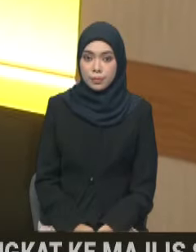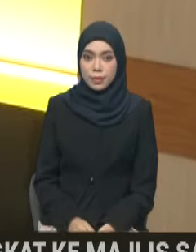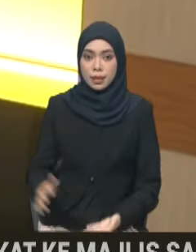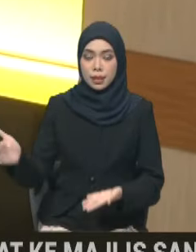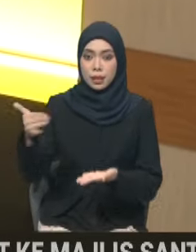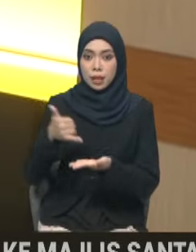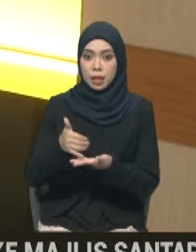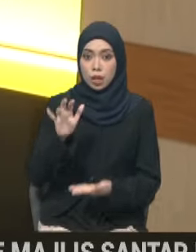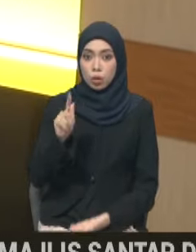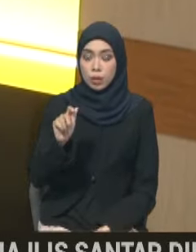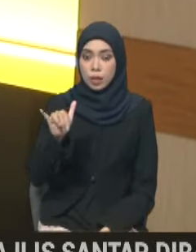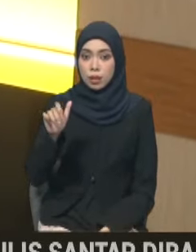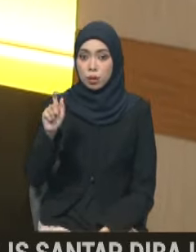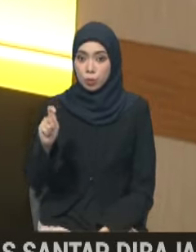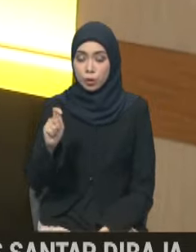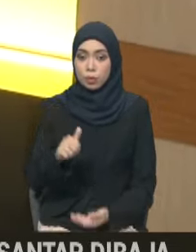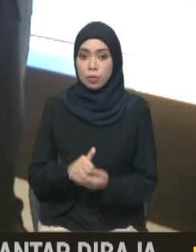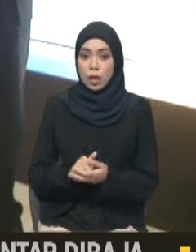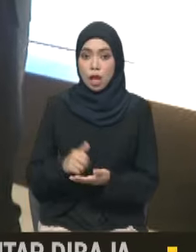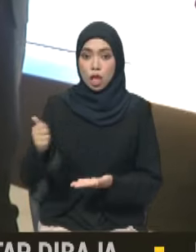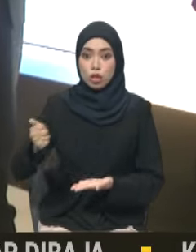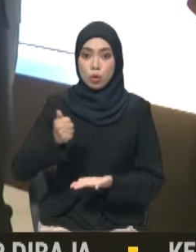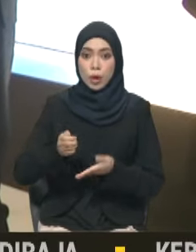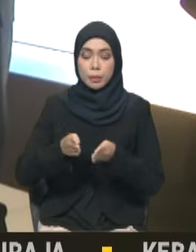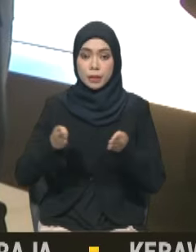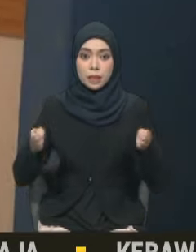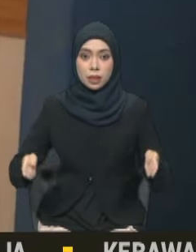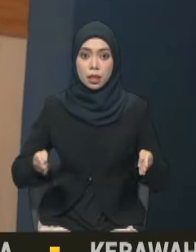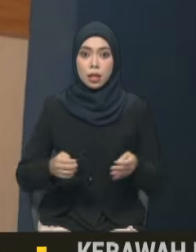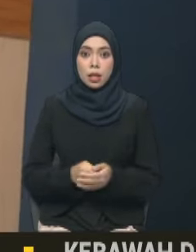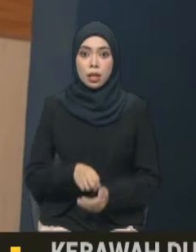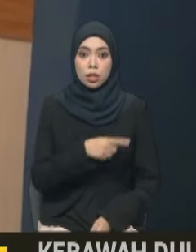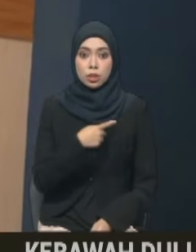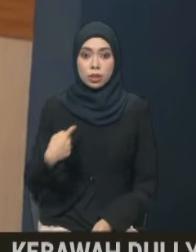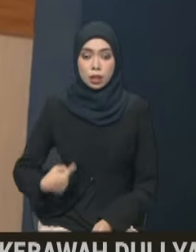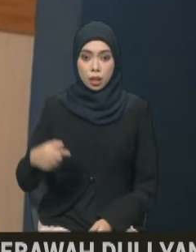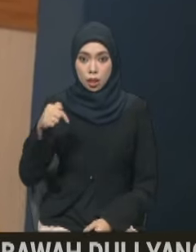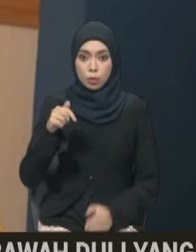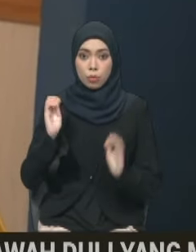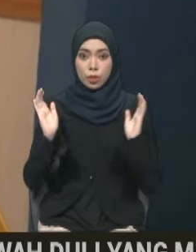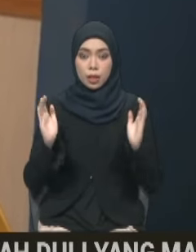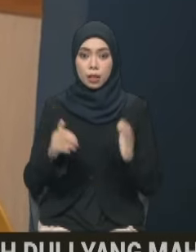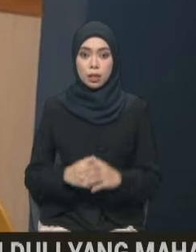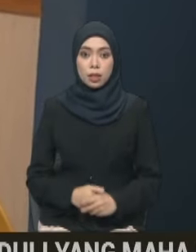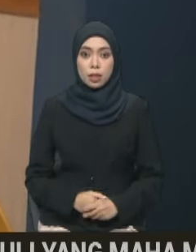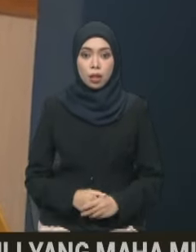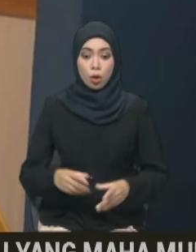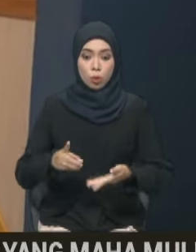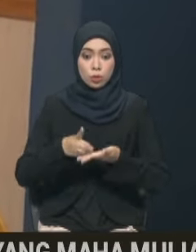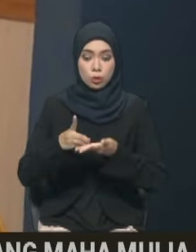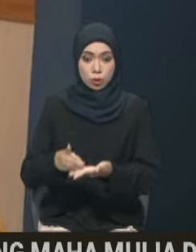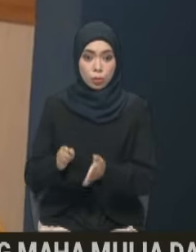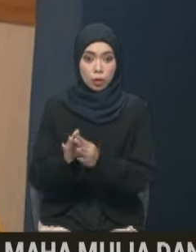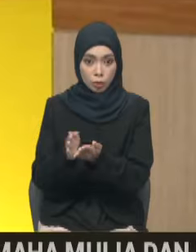Hadir Tuan Yang Terutama Zhao Jianwu, Duta Besar Istimewa dan Mutlak Republik Rakyat China ke negara ini. Sumbangan seumpama